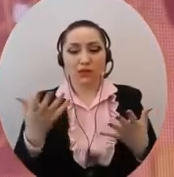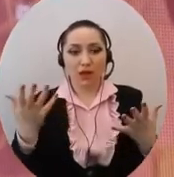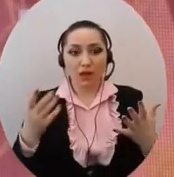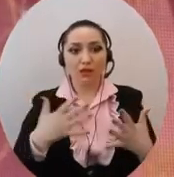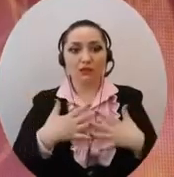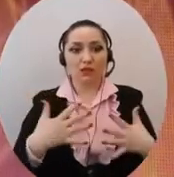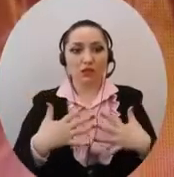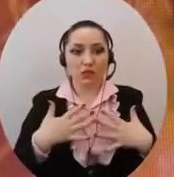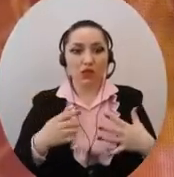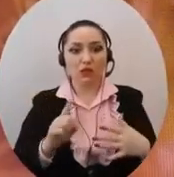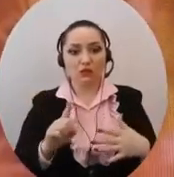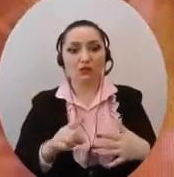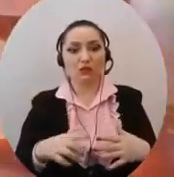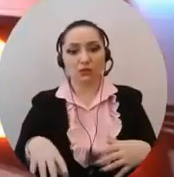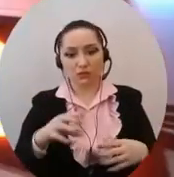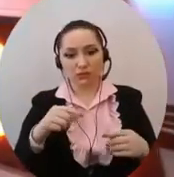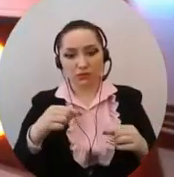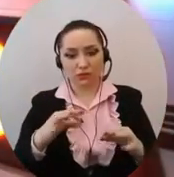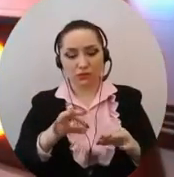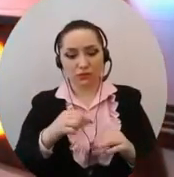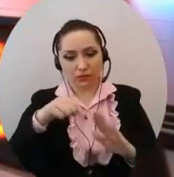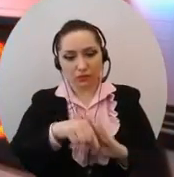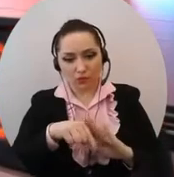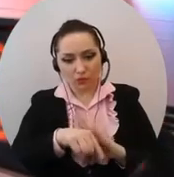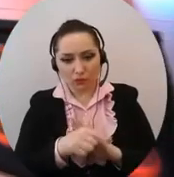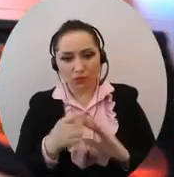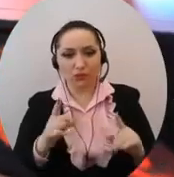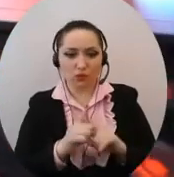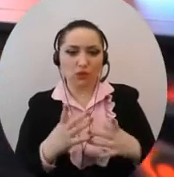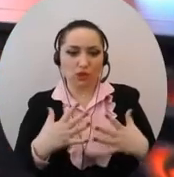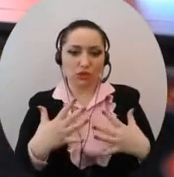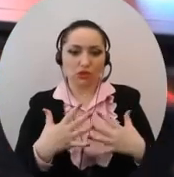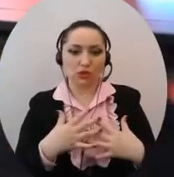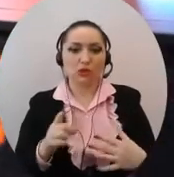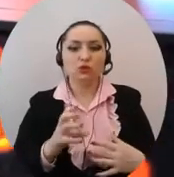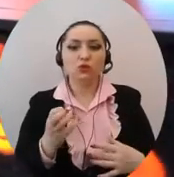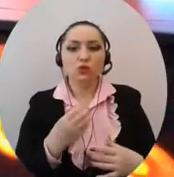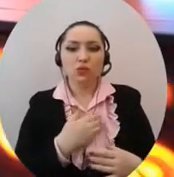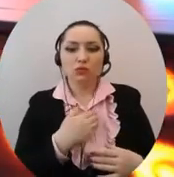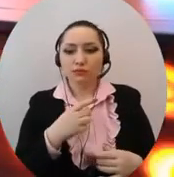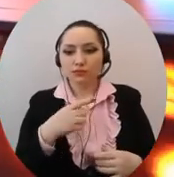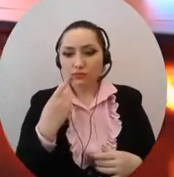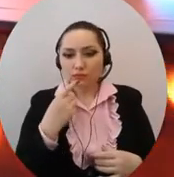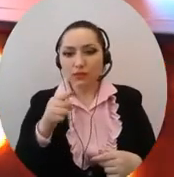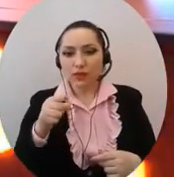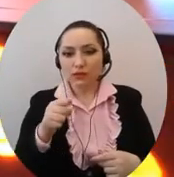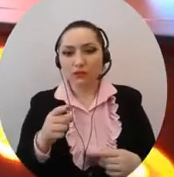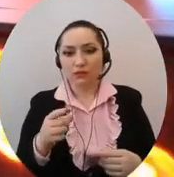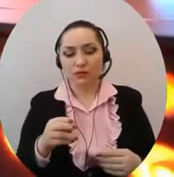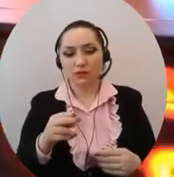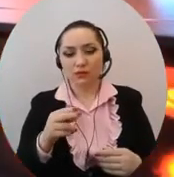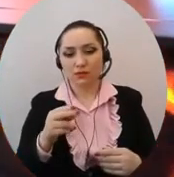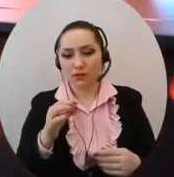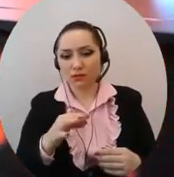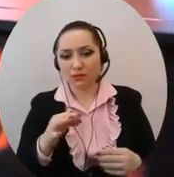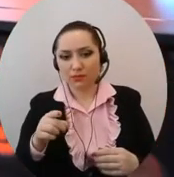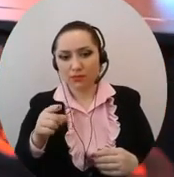дышали. Что еще хотелось бы сказать про эти препараты? Эти продукты,